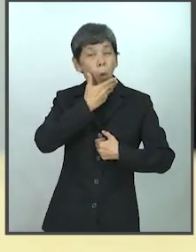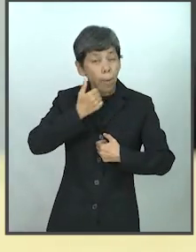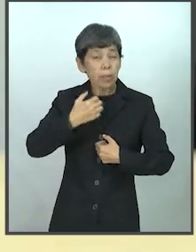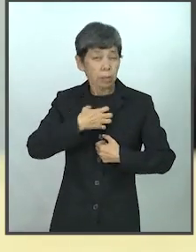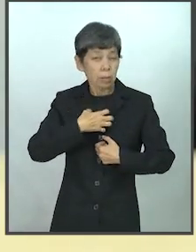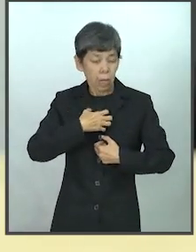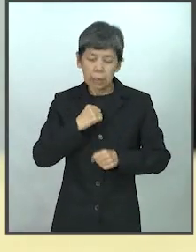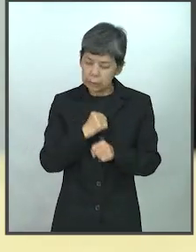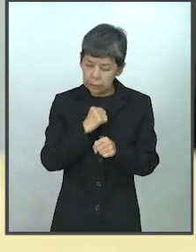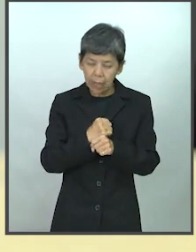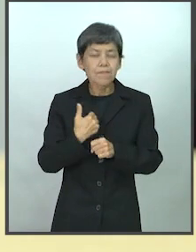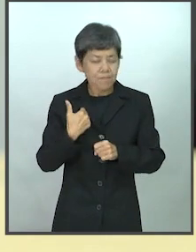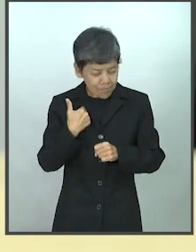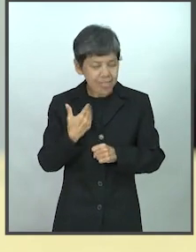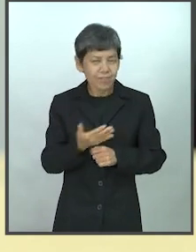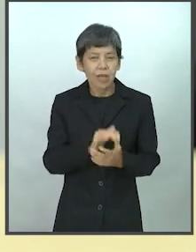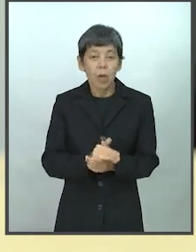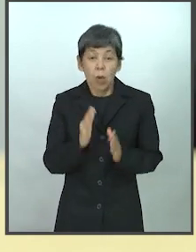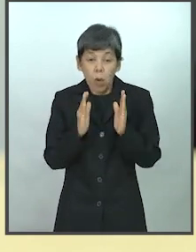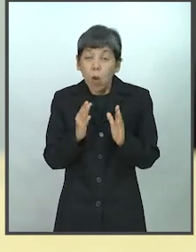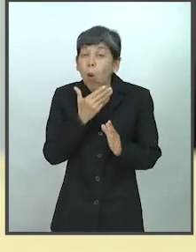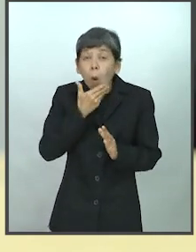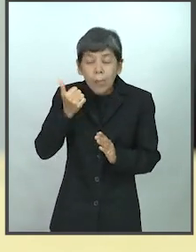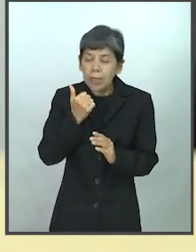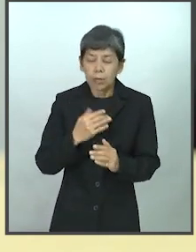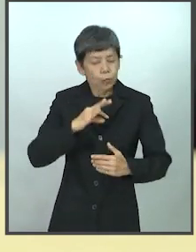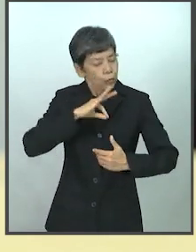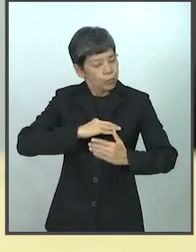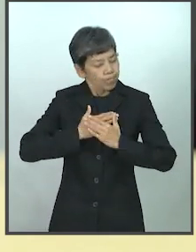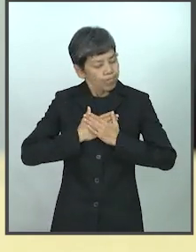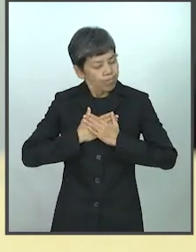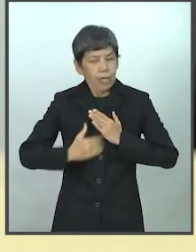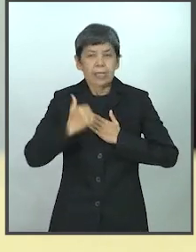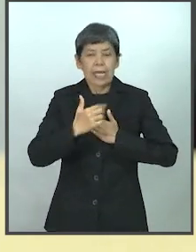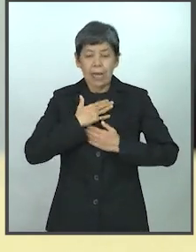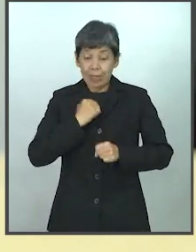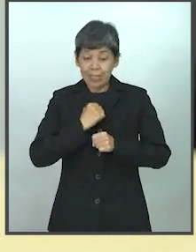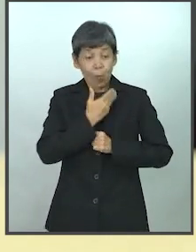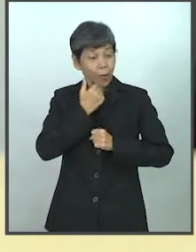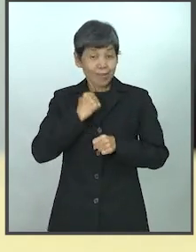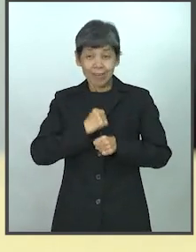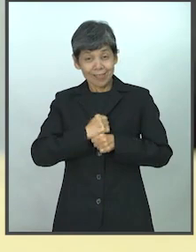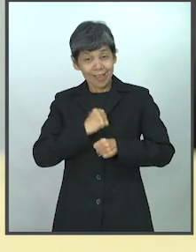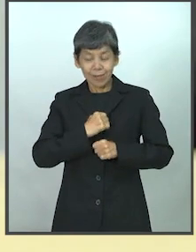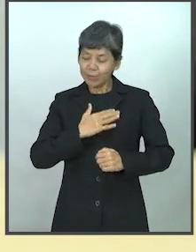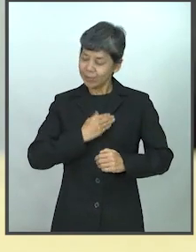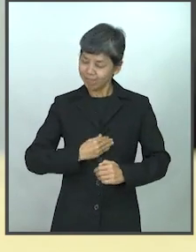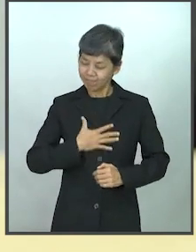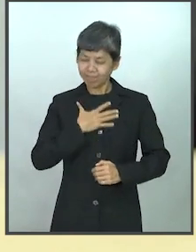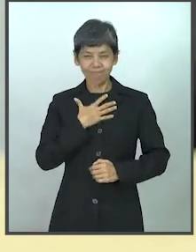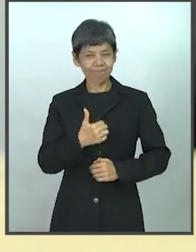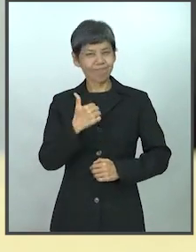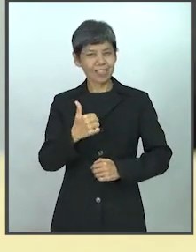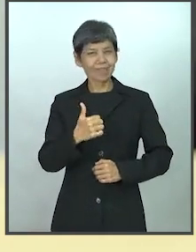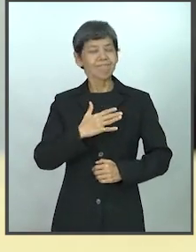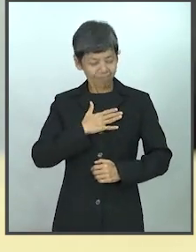ปรารถนาที่จะทำอยู่แล้วเพราะความดีคือรางวัลอยู่ในตัวนะครับเมื่อเราทำความดีแล้วเราภาคภูมินะใ